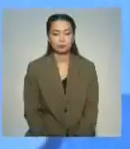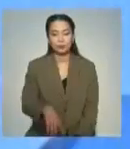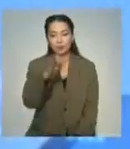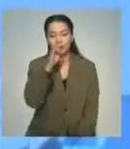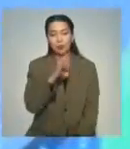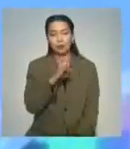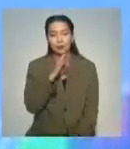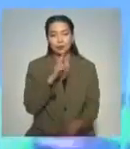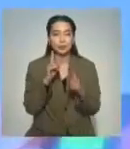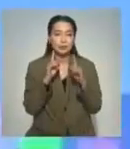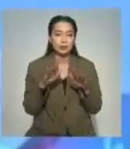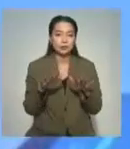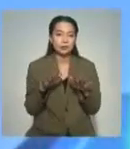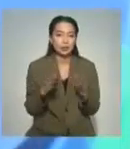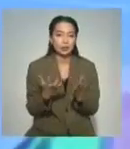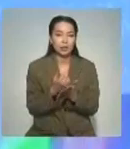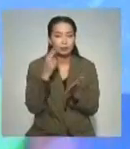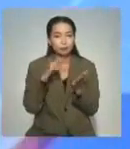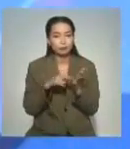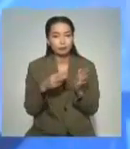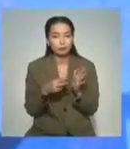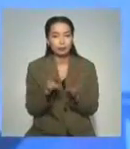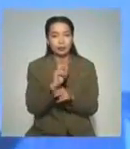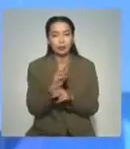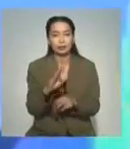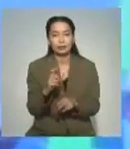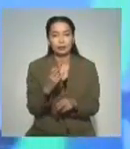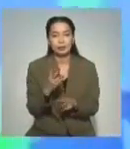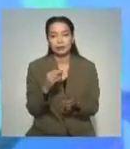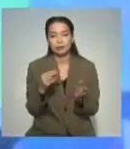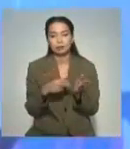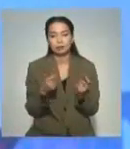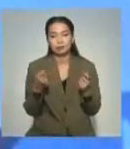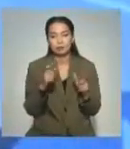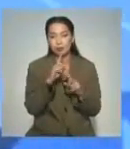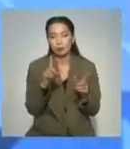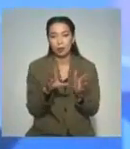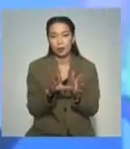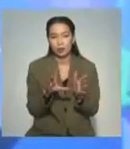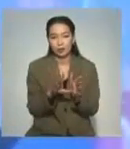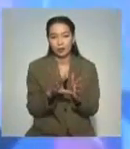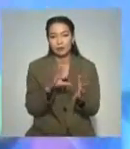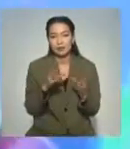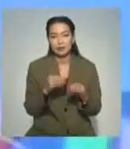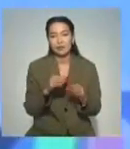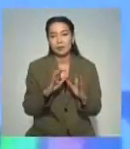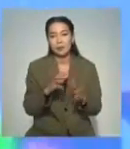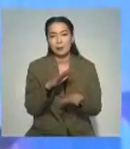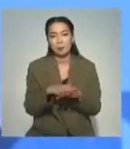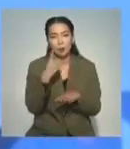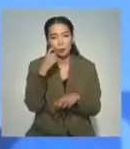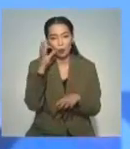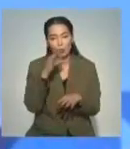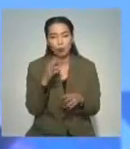Казахстанские сенаторы нашли способ отремонтировать ТЭЦ, не повышая тарифы на электроэнергию. Всемирный банк предупредил о